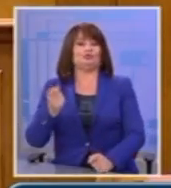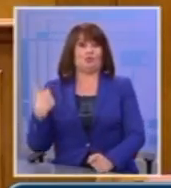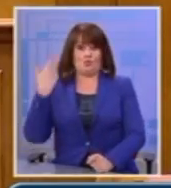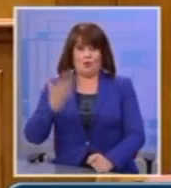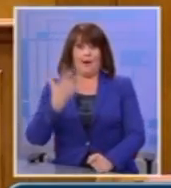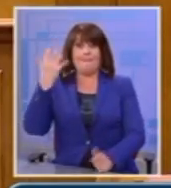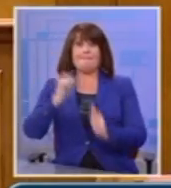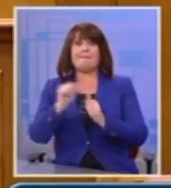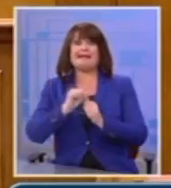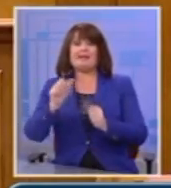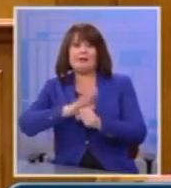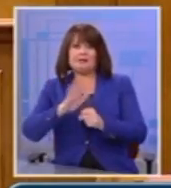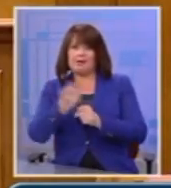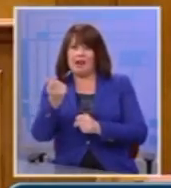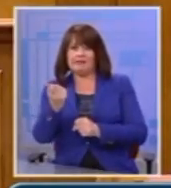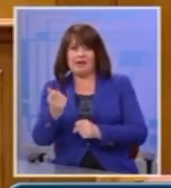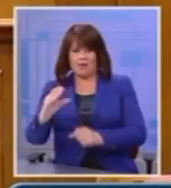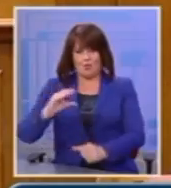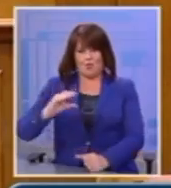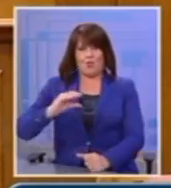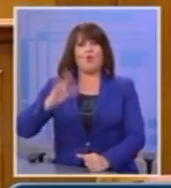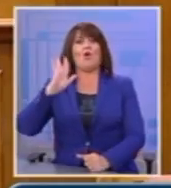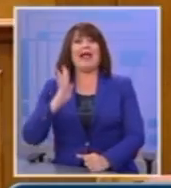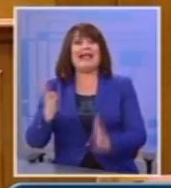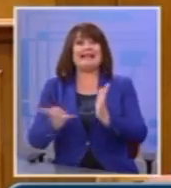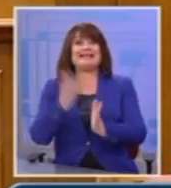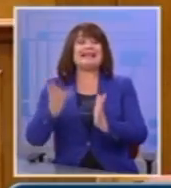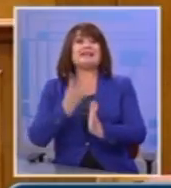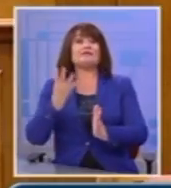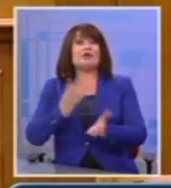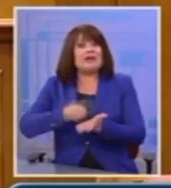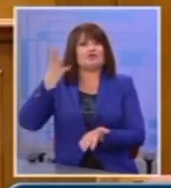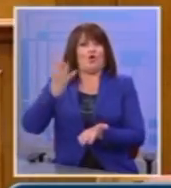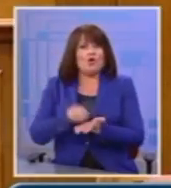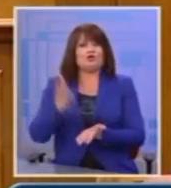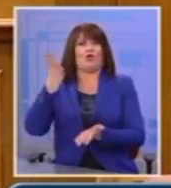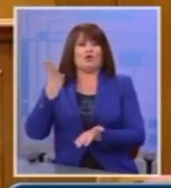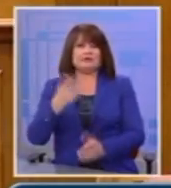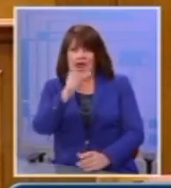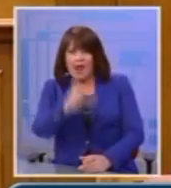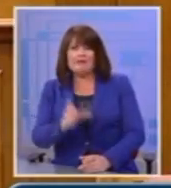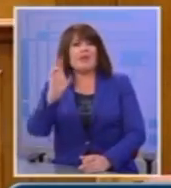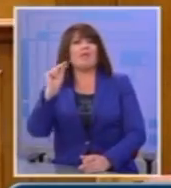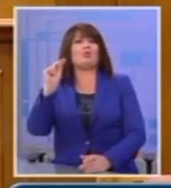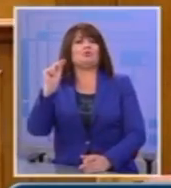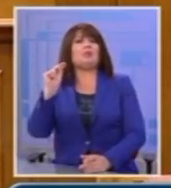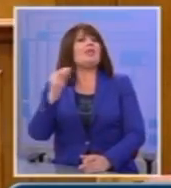5 μήνες χωρίς επαρκή χρηματοδότηση, 4 αξιολογήσεις μέσα στους 5 μήνες χωρίς δέσμευση για το χρέος.